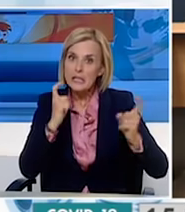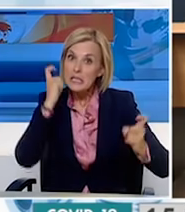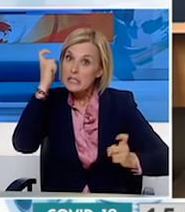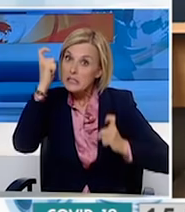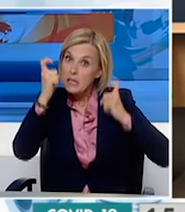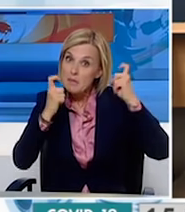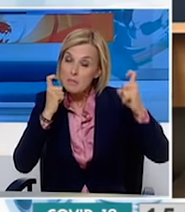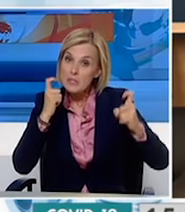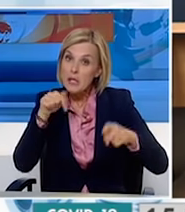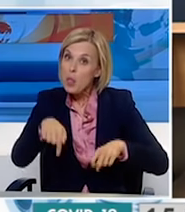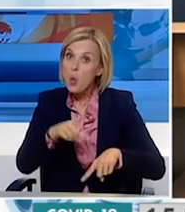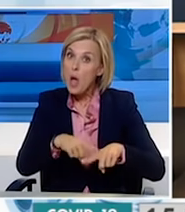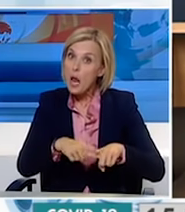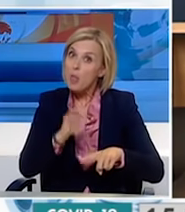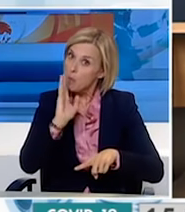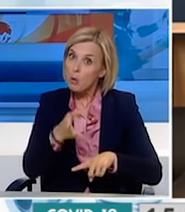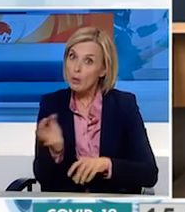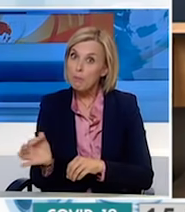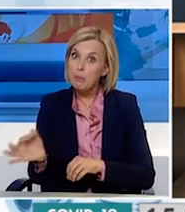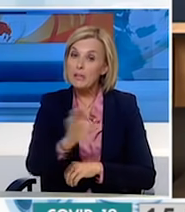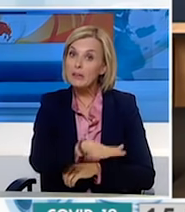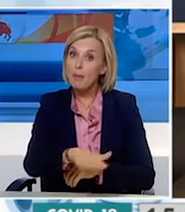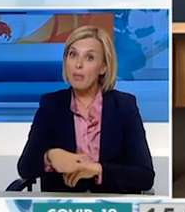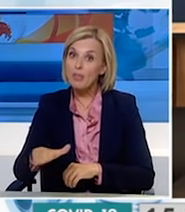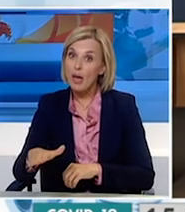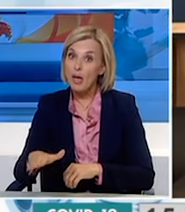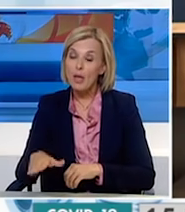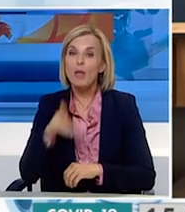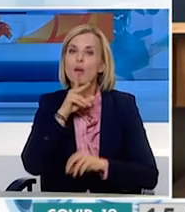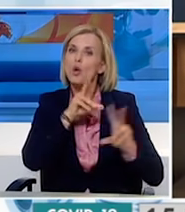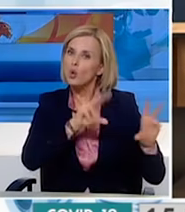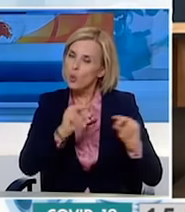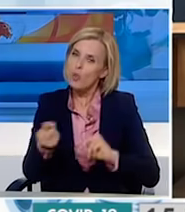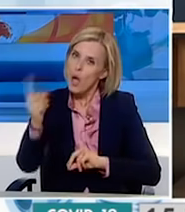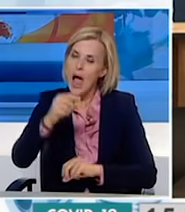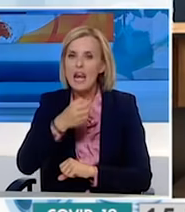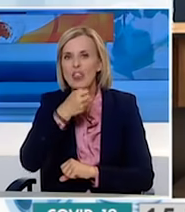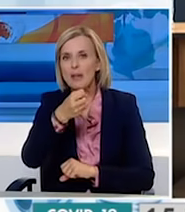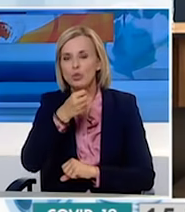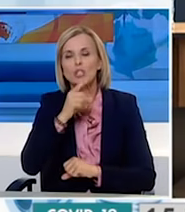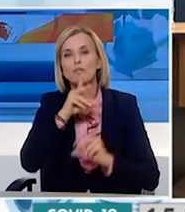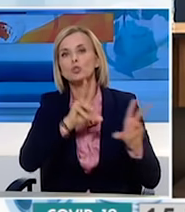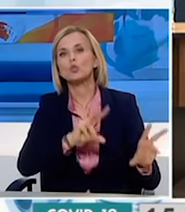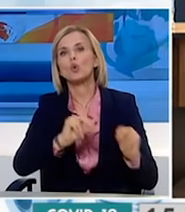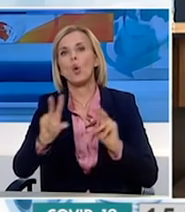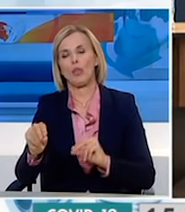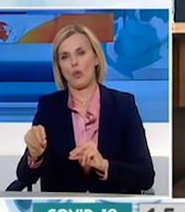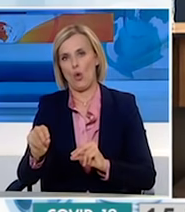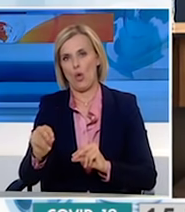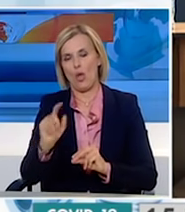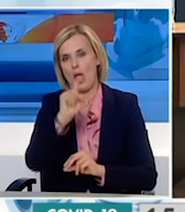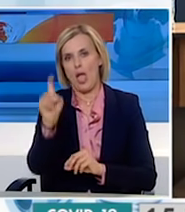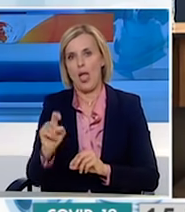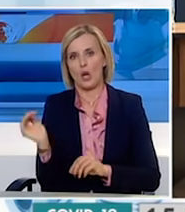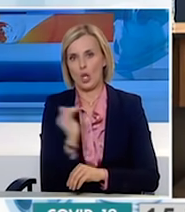αύξηση της επαγρύπνησης και στη χώρα μας. Παρόμοιο ερώτημα από την κυρία και κάτω και το Health You. Πόσα περιστατικά για την νόσο έχουμε στη χώρα